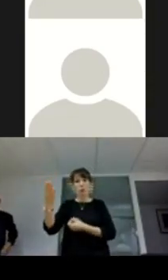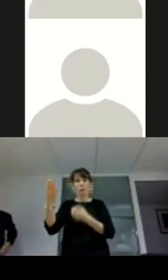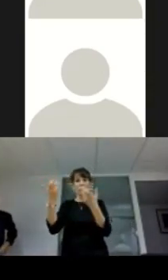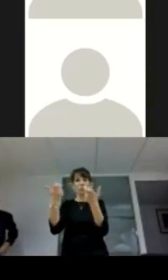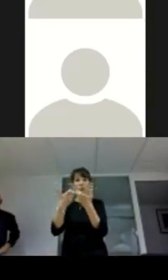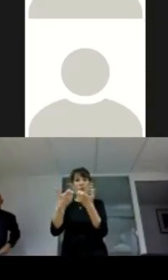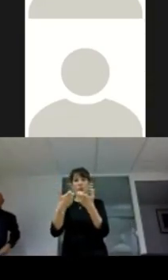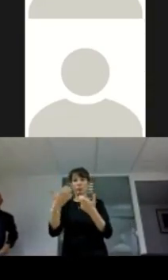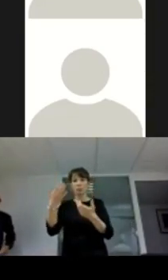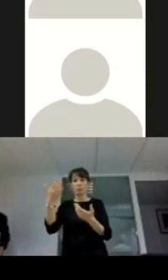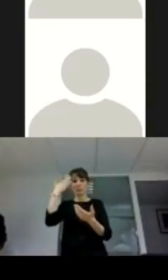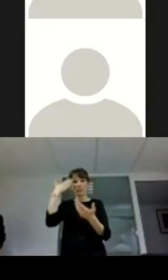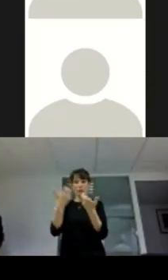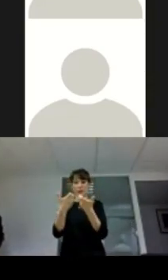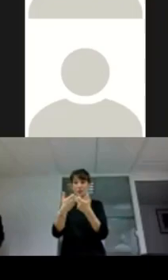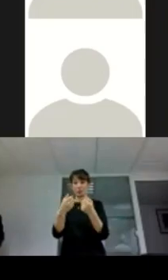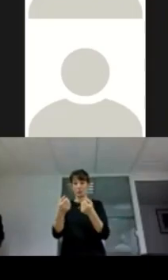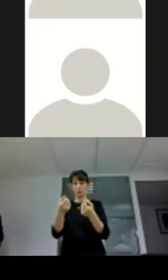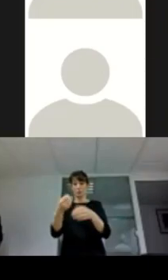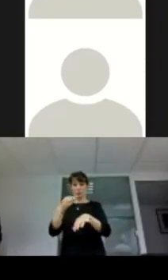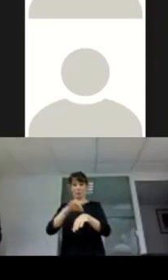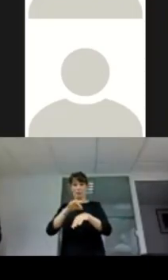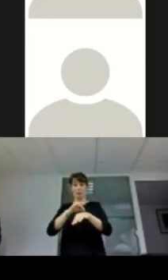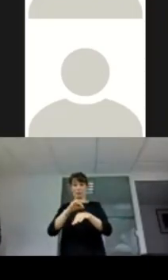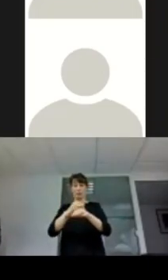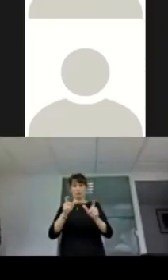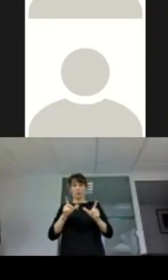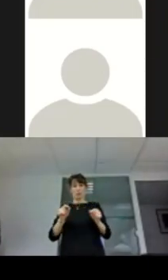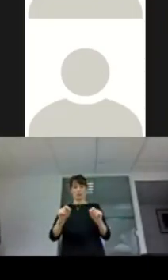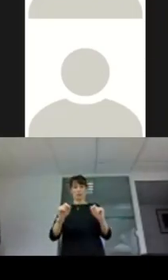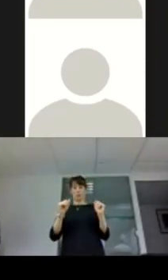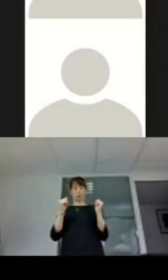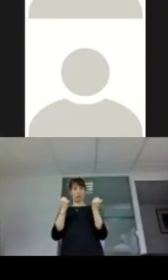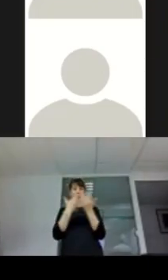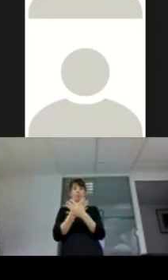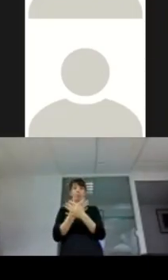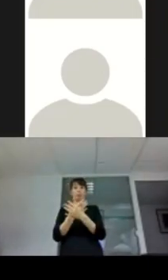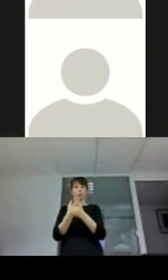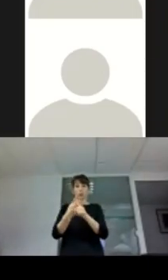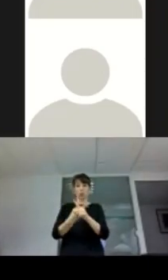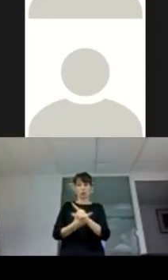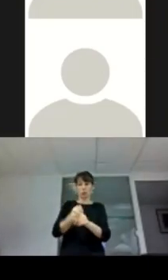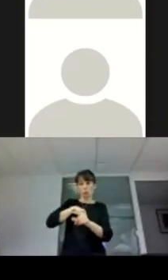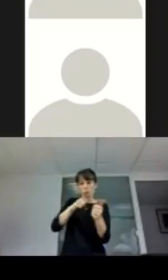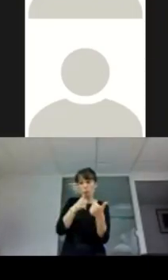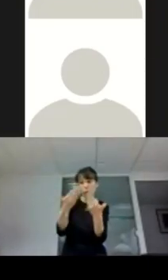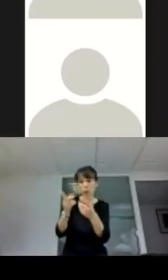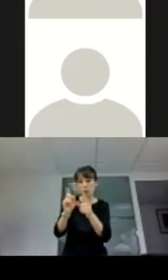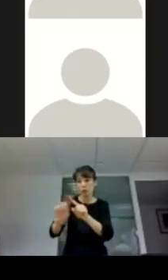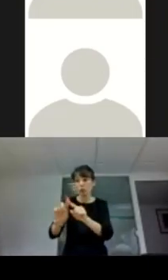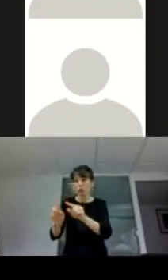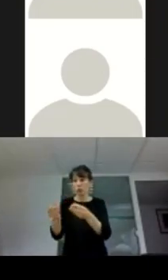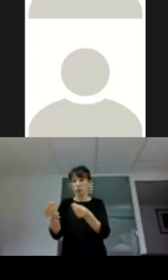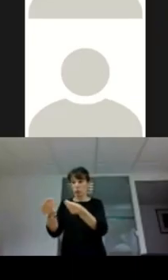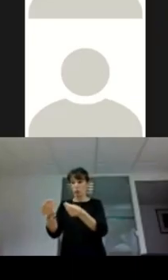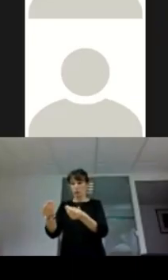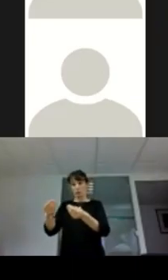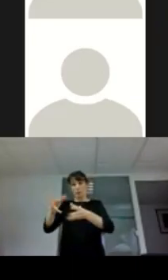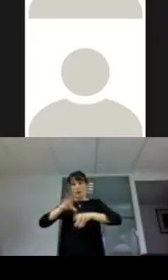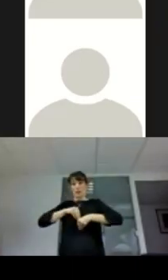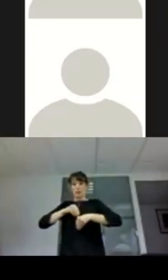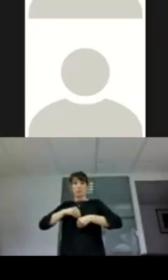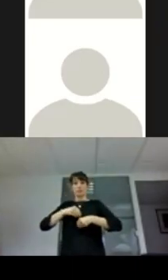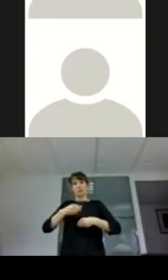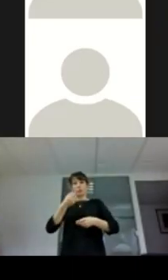cet espace de discussion quand le chamboulement de la maladie cancéreuse vient impacter son quotidien, pour qu'il fasse partie